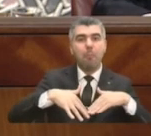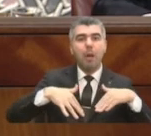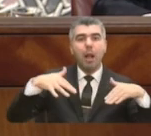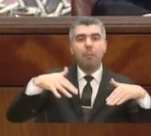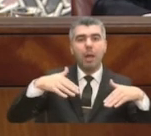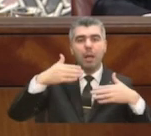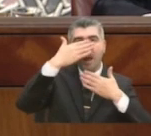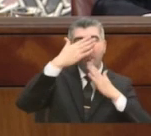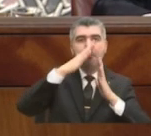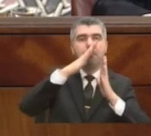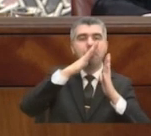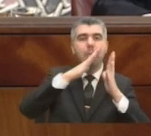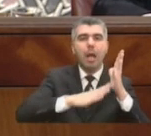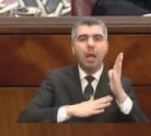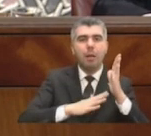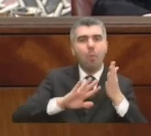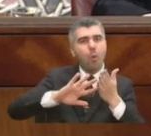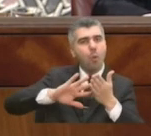المملكه المغربيه